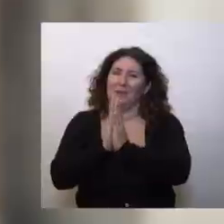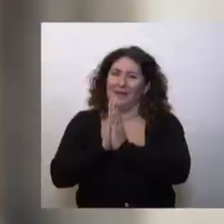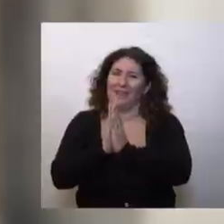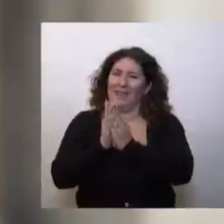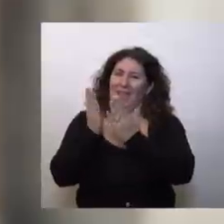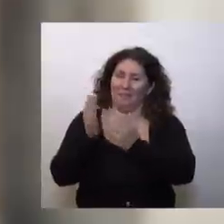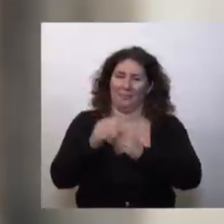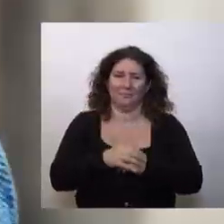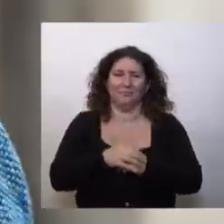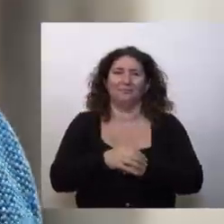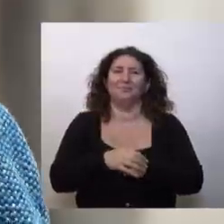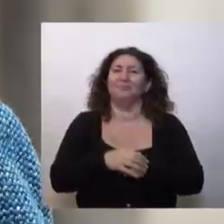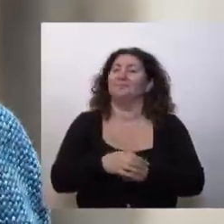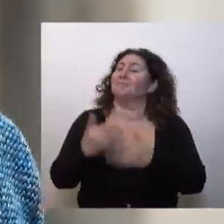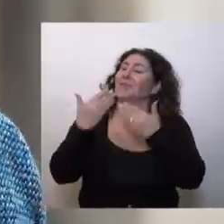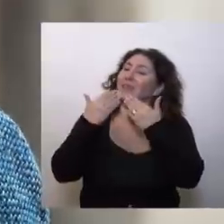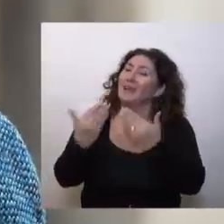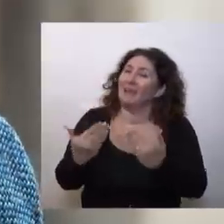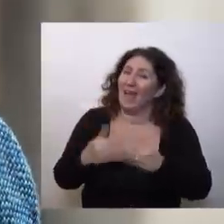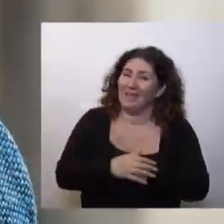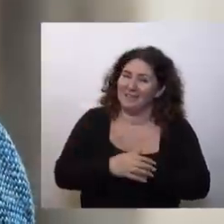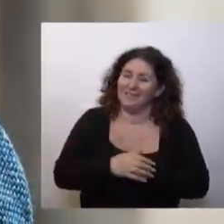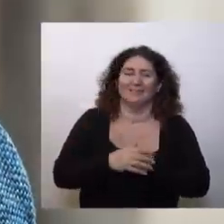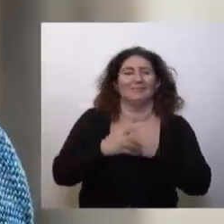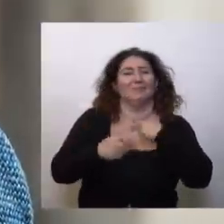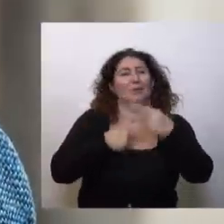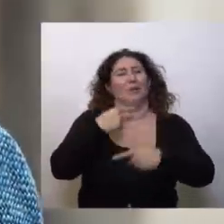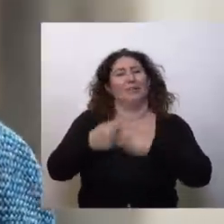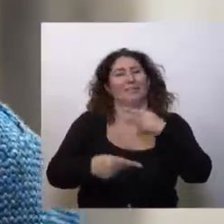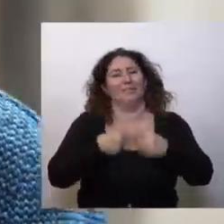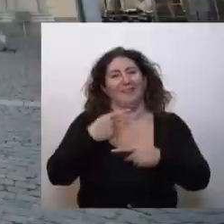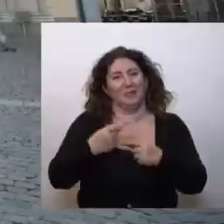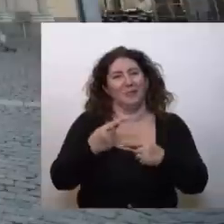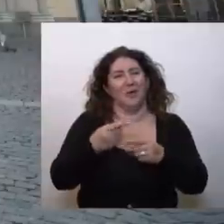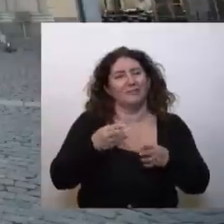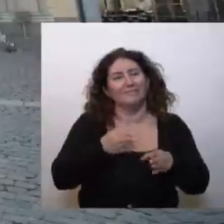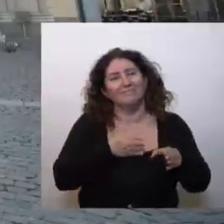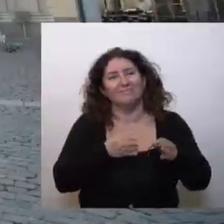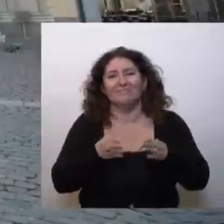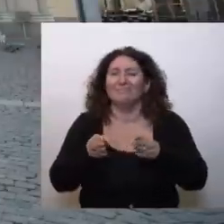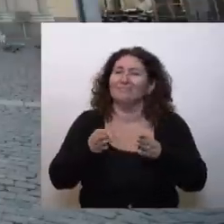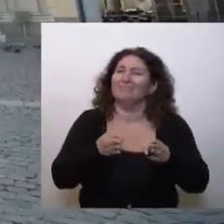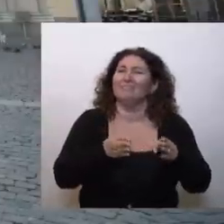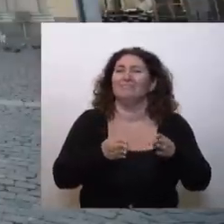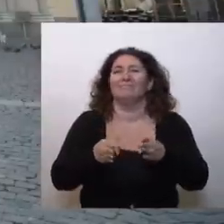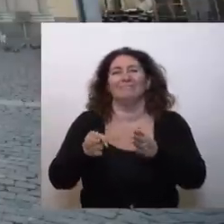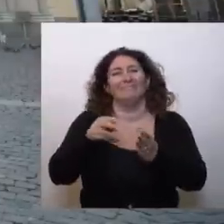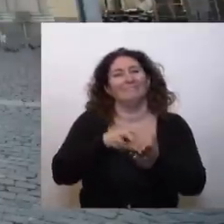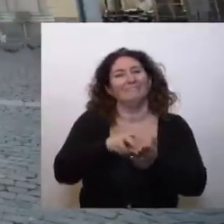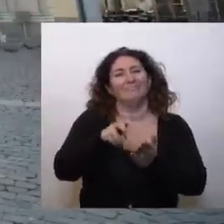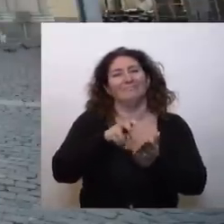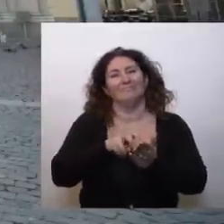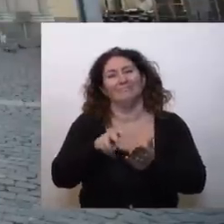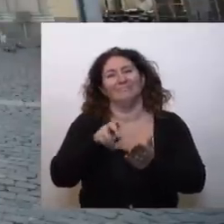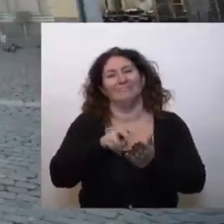Grazie Don Roberto, e allora continuiamo il nostro cammino verso la sindone.